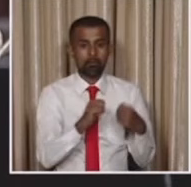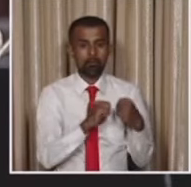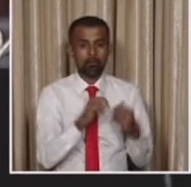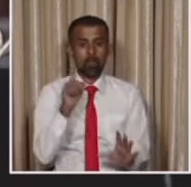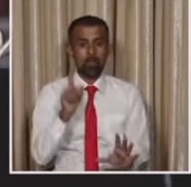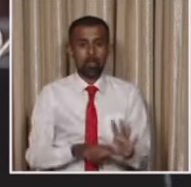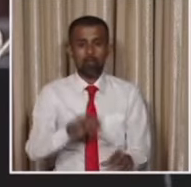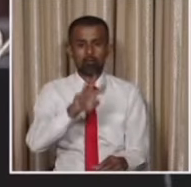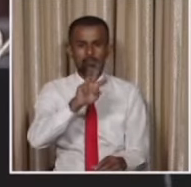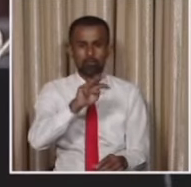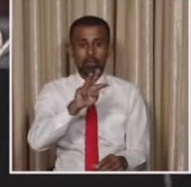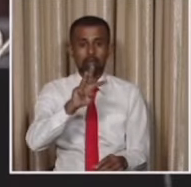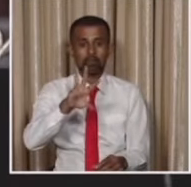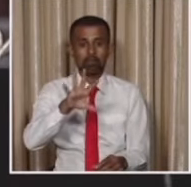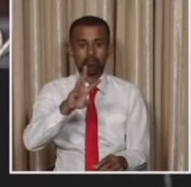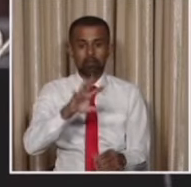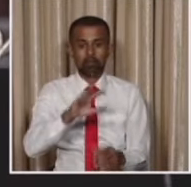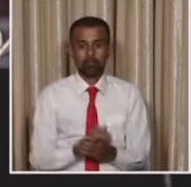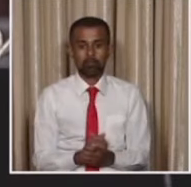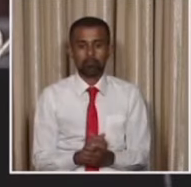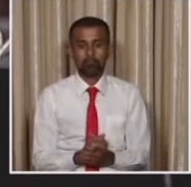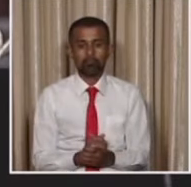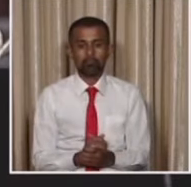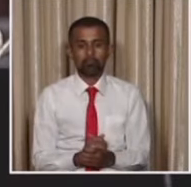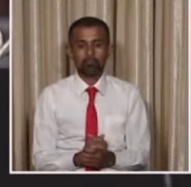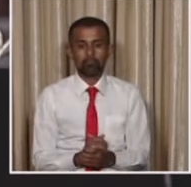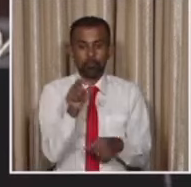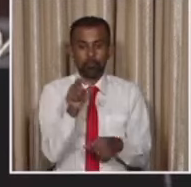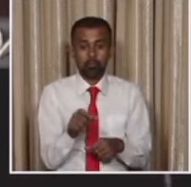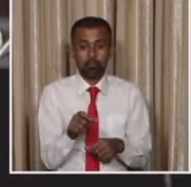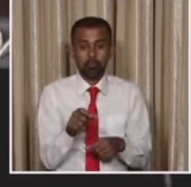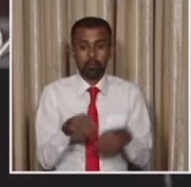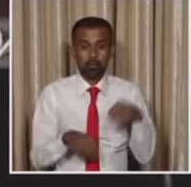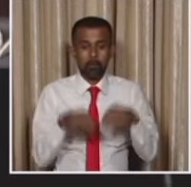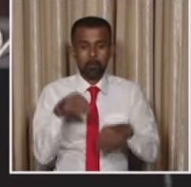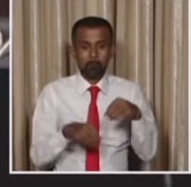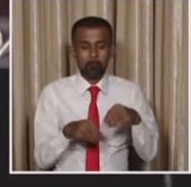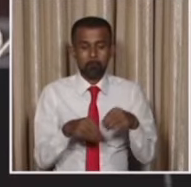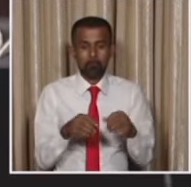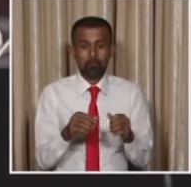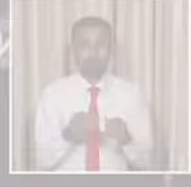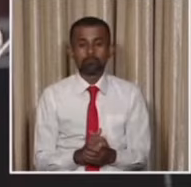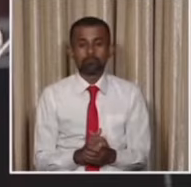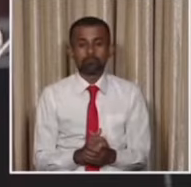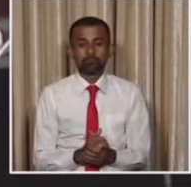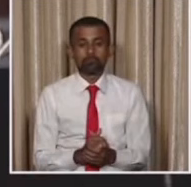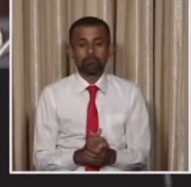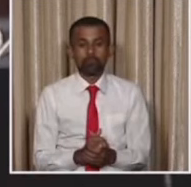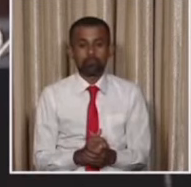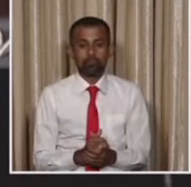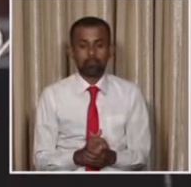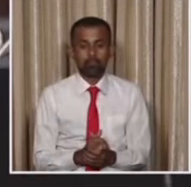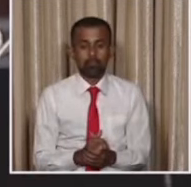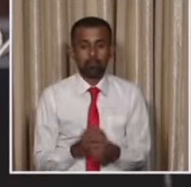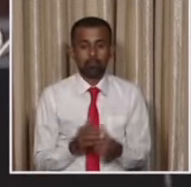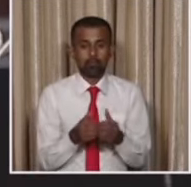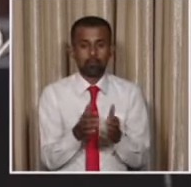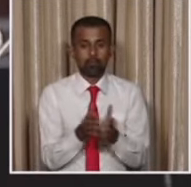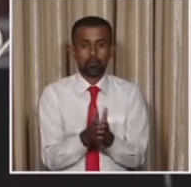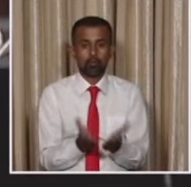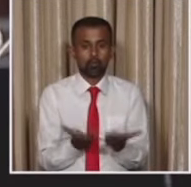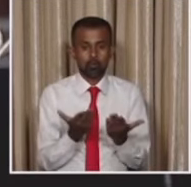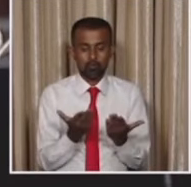අවුරුදු 30යි 35යි. ඒ නිසා මේ දේශපාලනේ කරණේ කියලා මේම ස්වාධීන